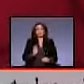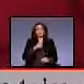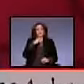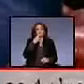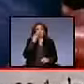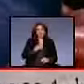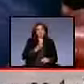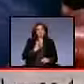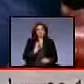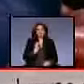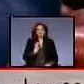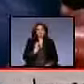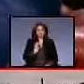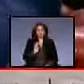يعني.